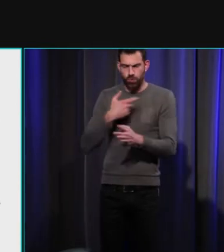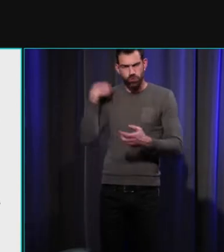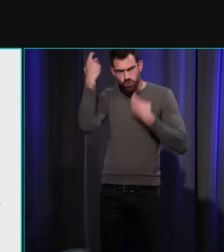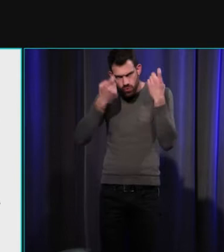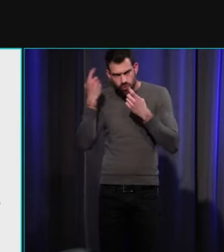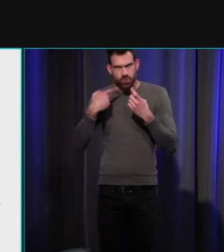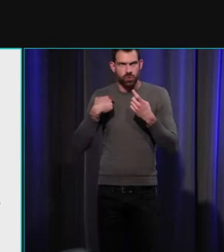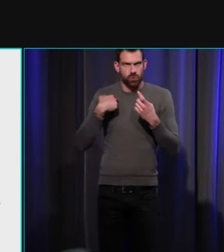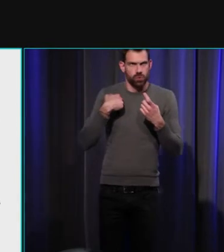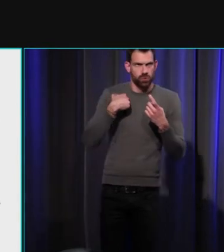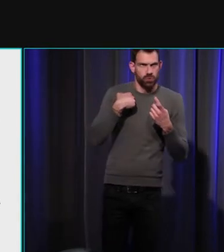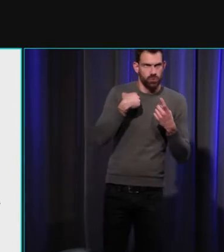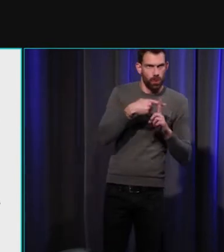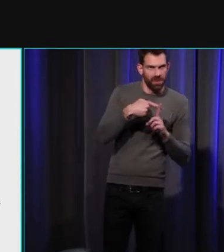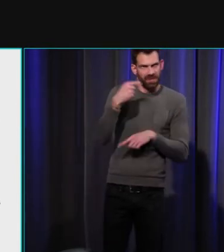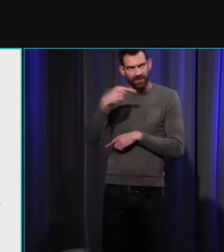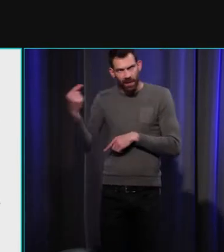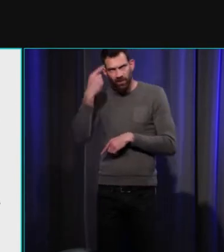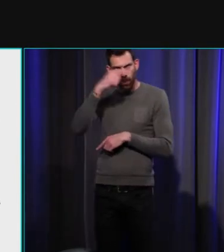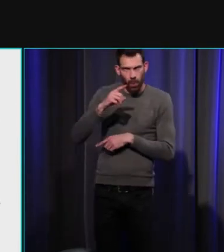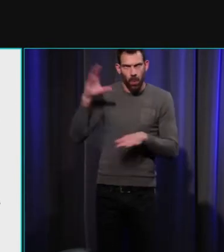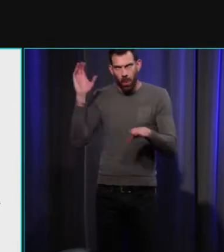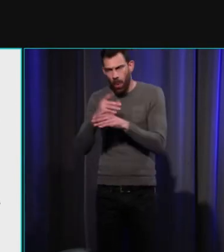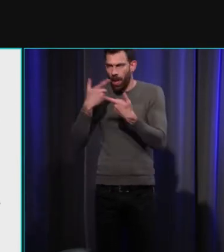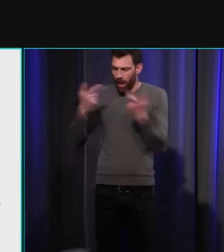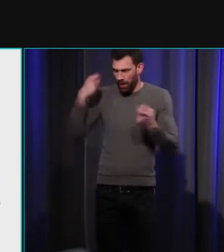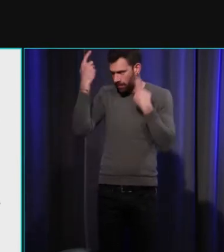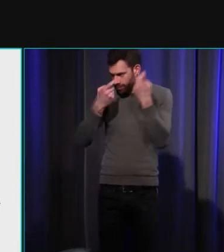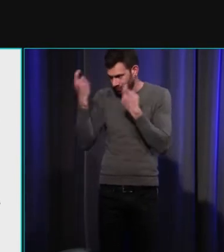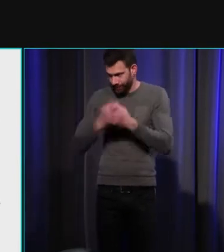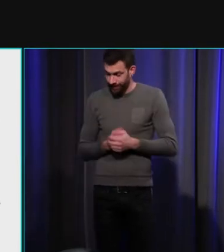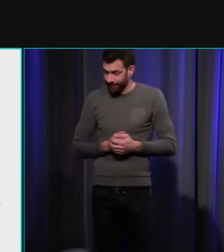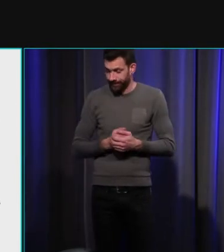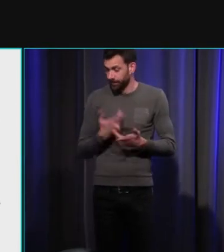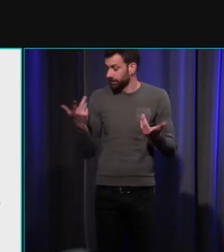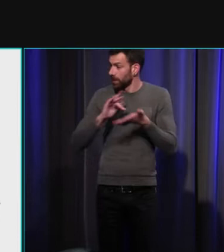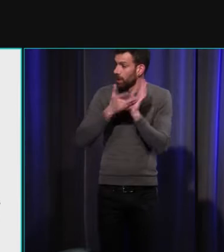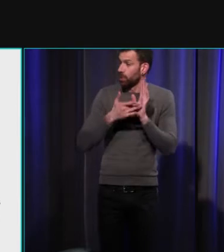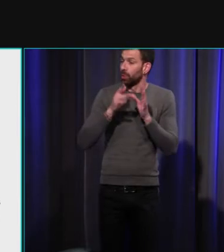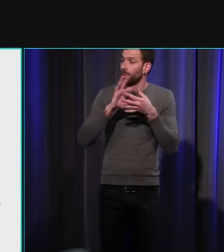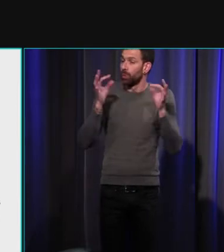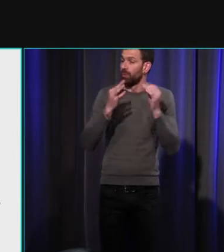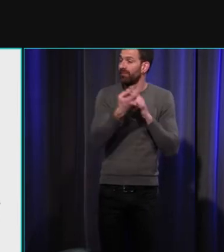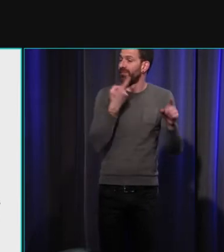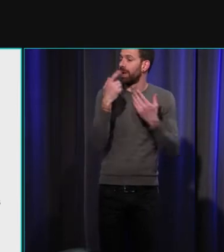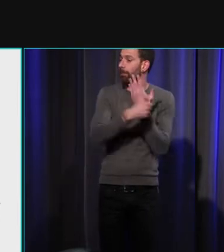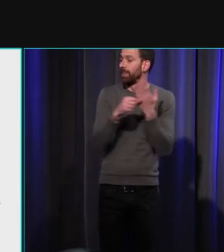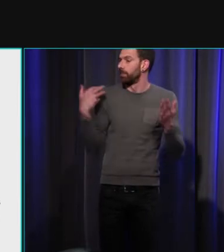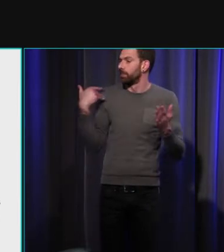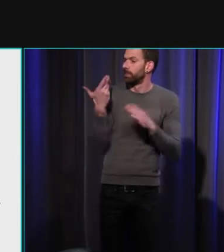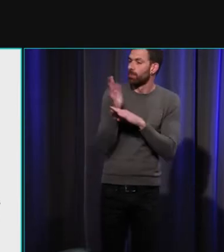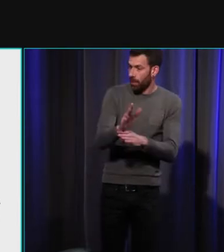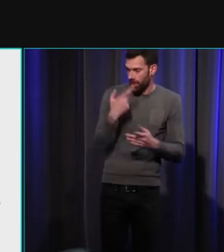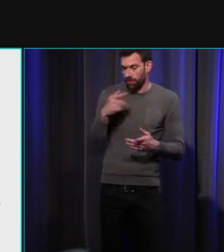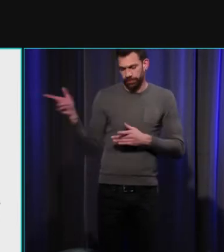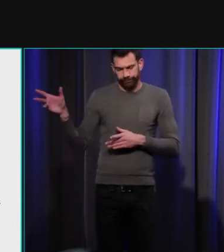arguments pour et les arguments contre donc il a repris tous ces versets que je viens de vous citer beaucoup d'autres et il dit